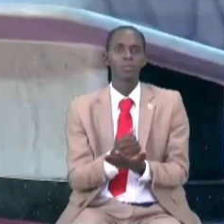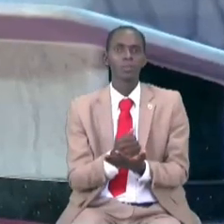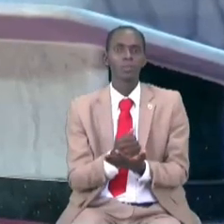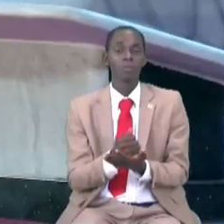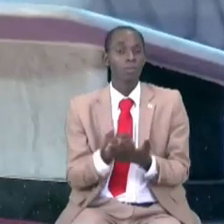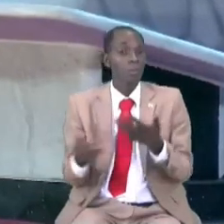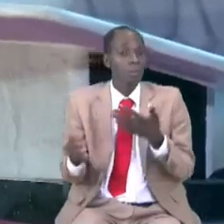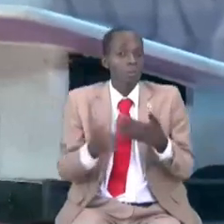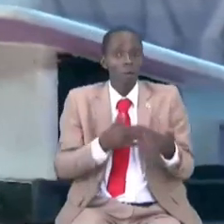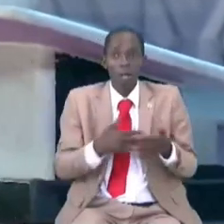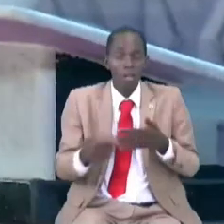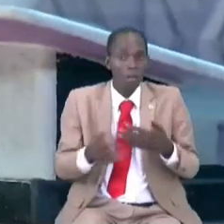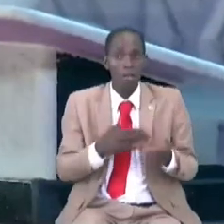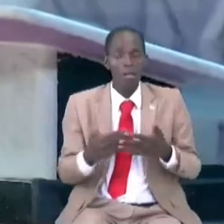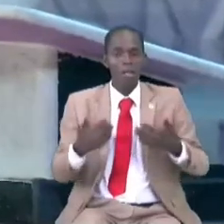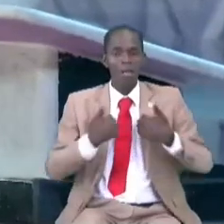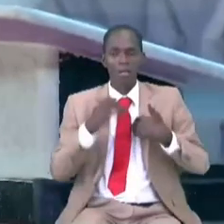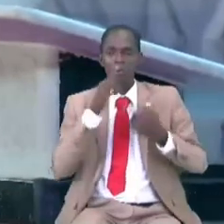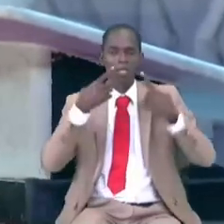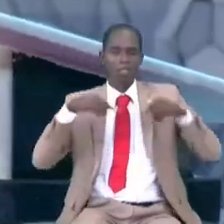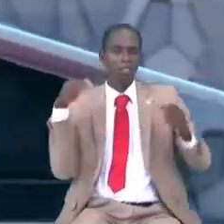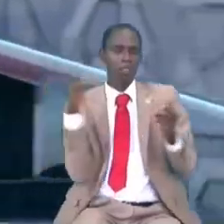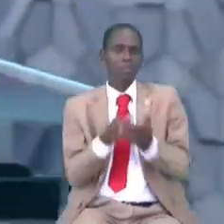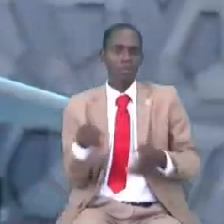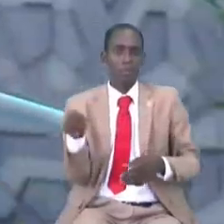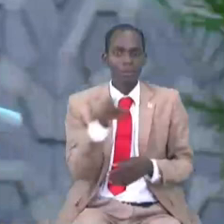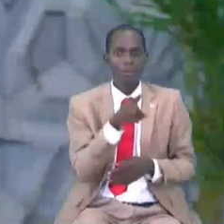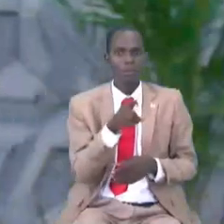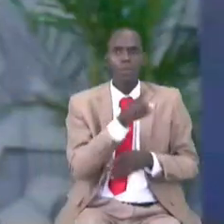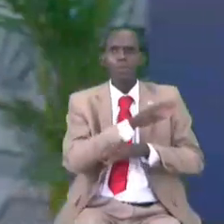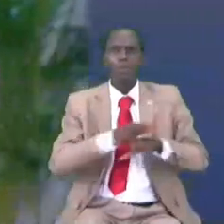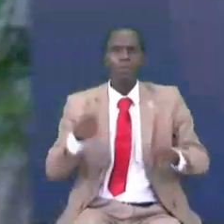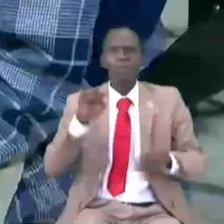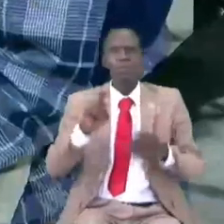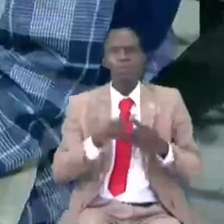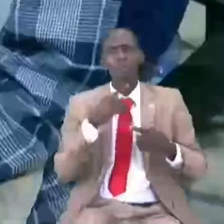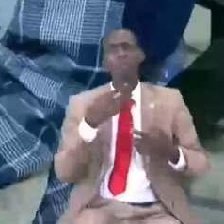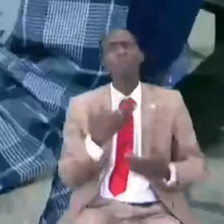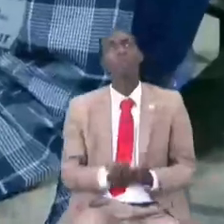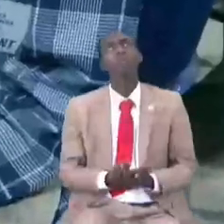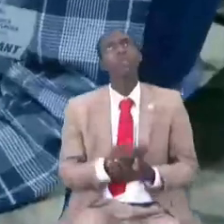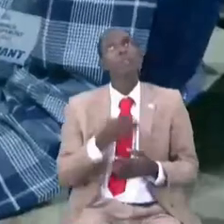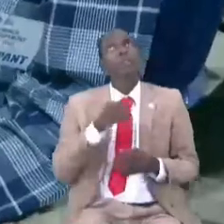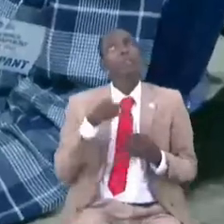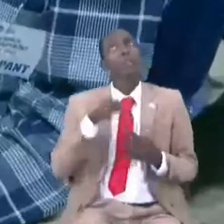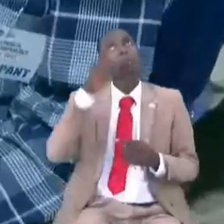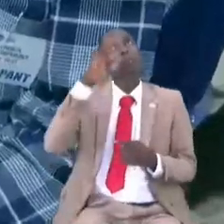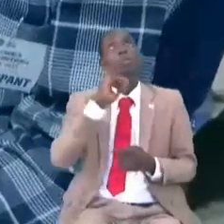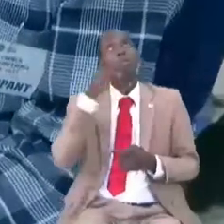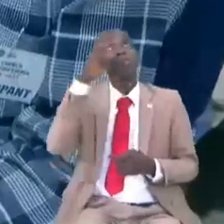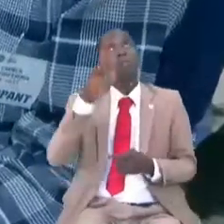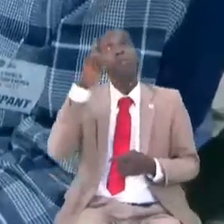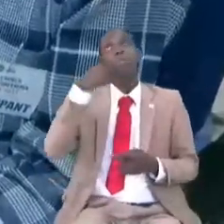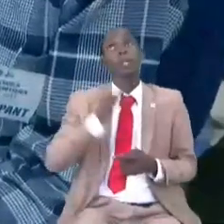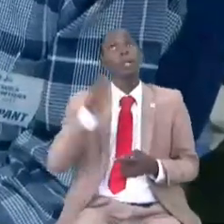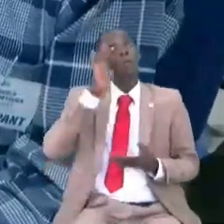toi. Tu n'as pas besoin de dire, oh, où est Dieu? Il a dit, je vais mourir. Ils ont dit, je vais mourir. D'accord, je suis prêt à mourir.